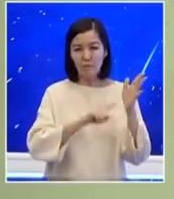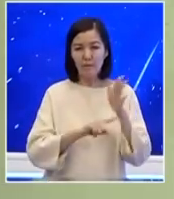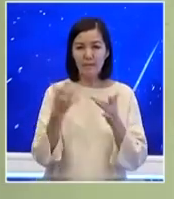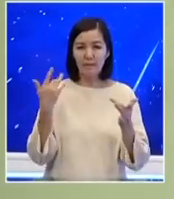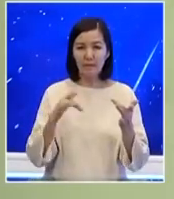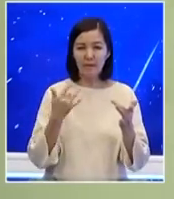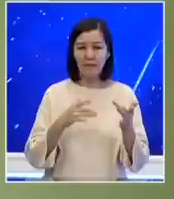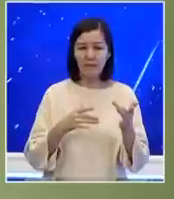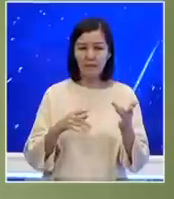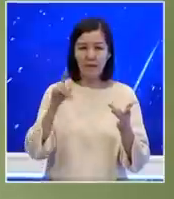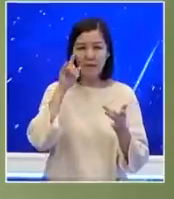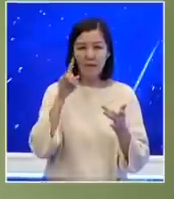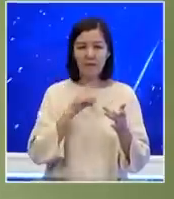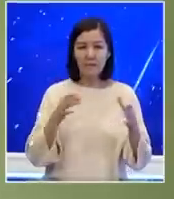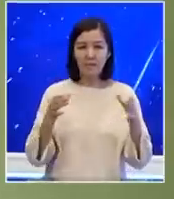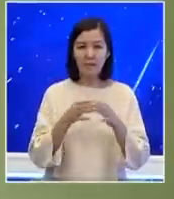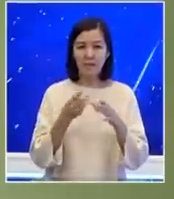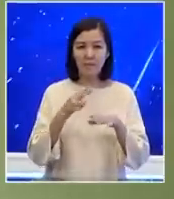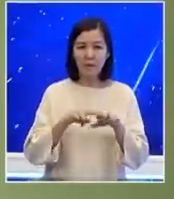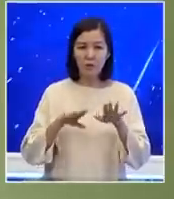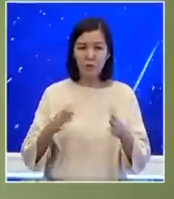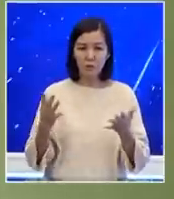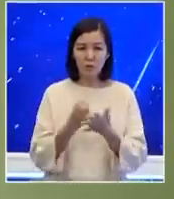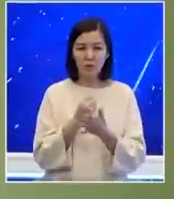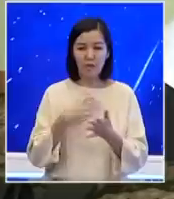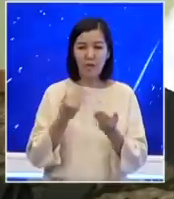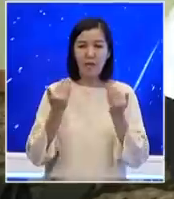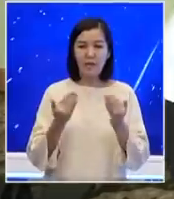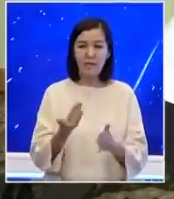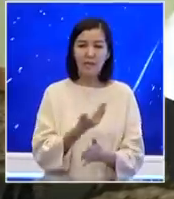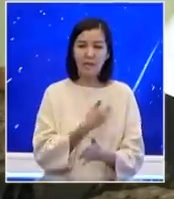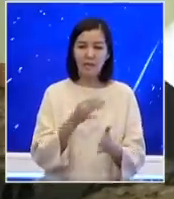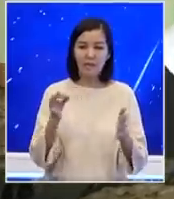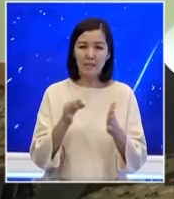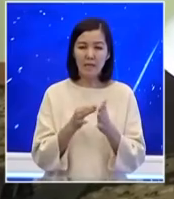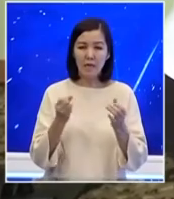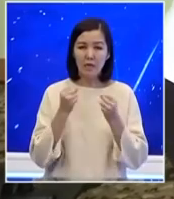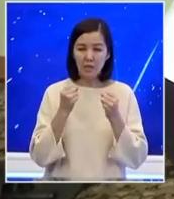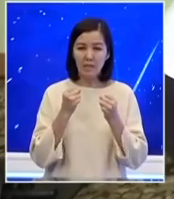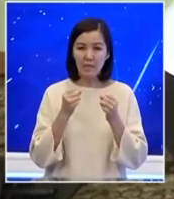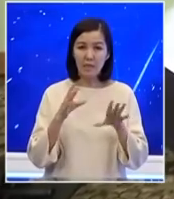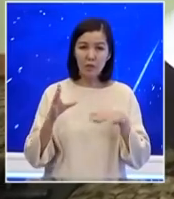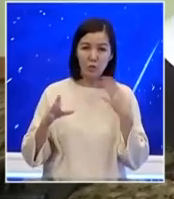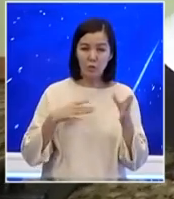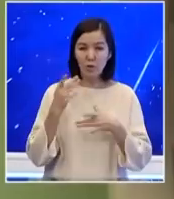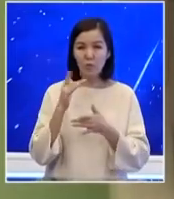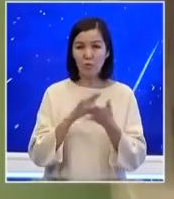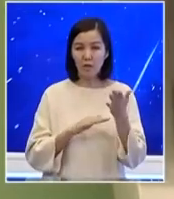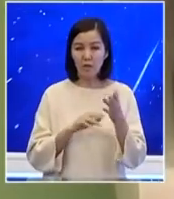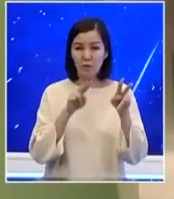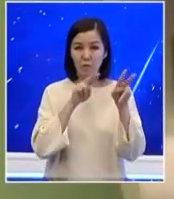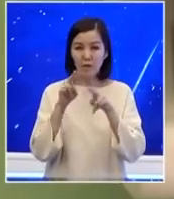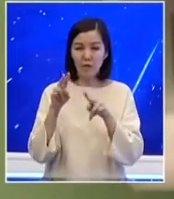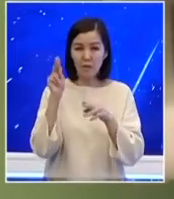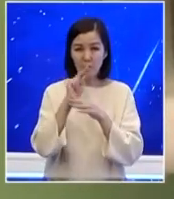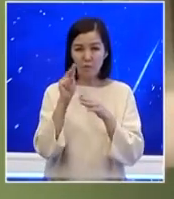өткен ел біріншілігінде командалық есепте екінші орынға ие болды. Ендігі мақсаты жастардың спорттық бабынан таймауын қадағалап, үйренген